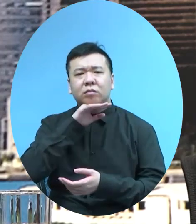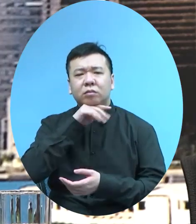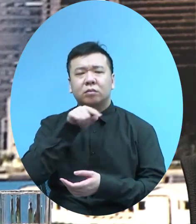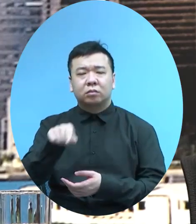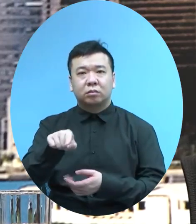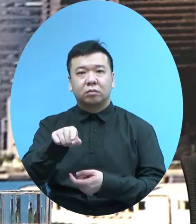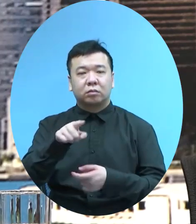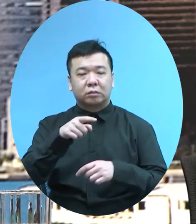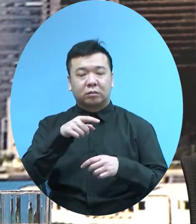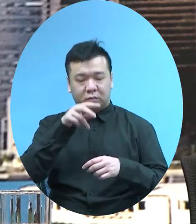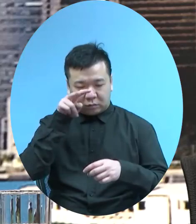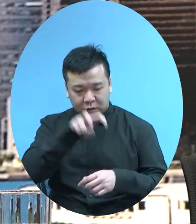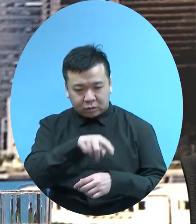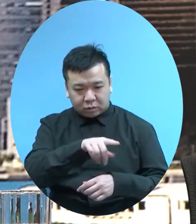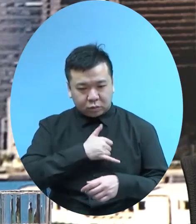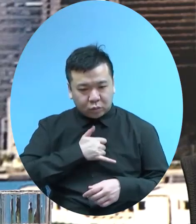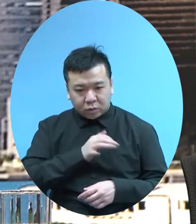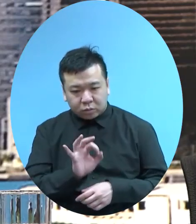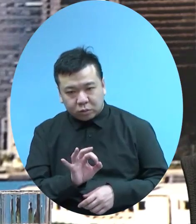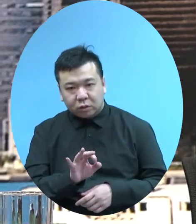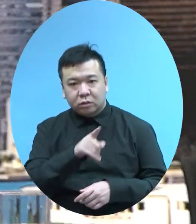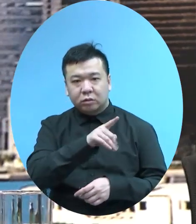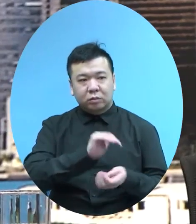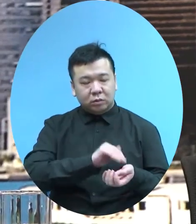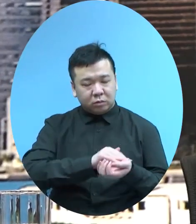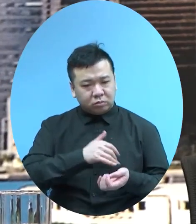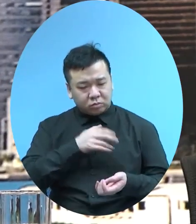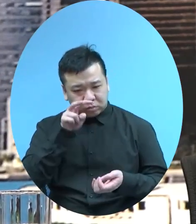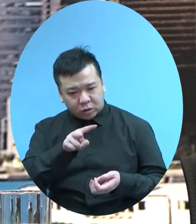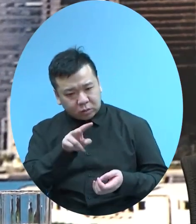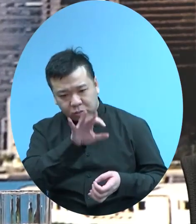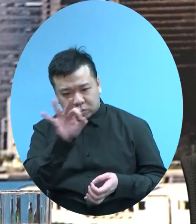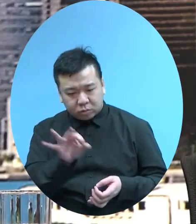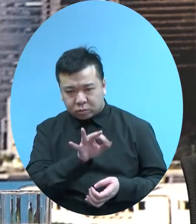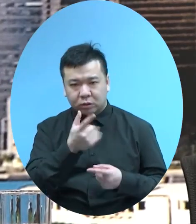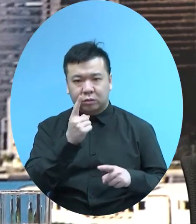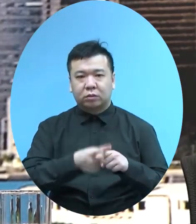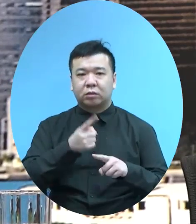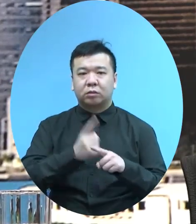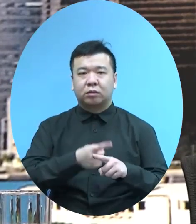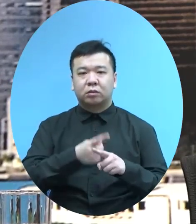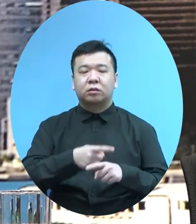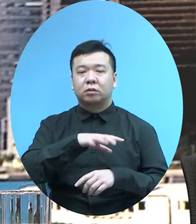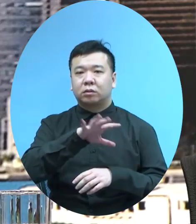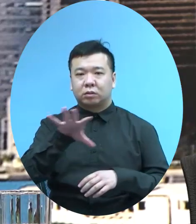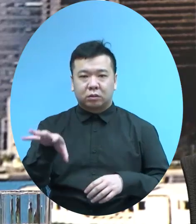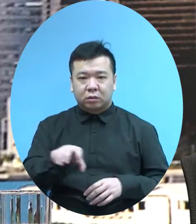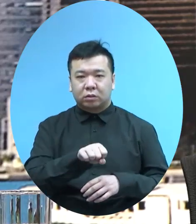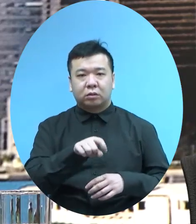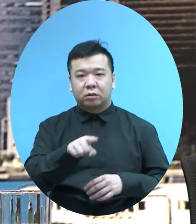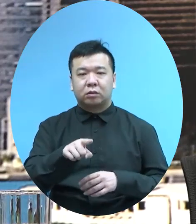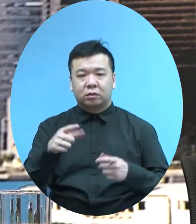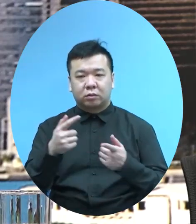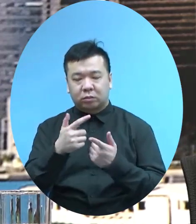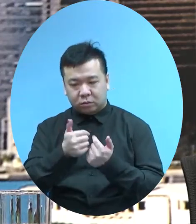臨床上沒有那個即懷疑或者他沒有那個病徵呢，其實呢我們真的會整體即整個